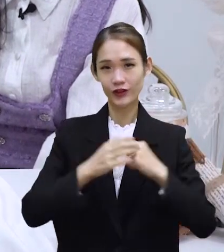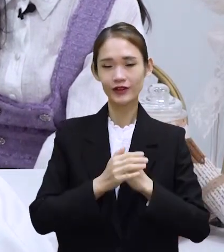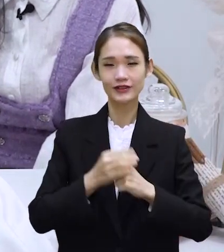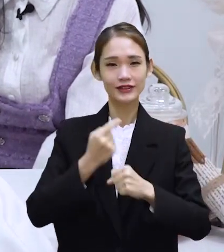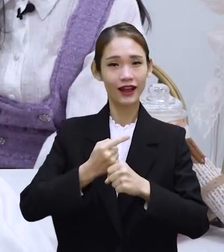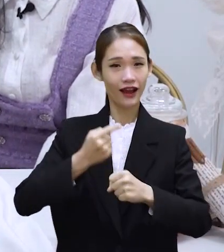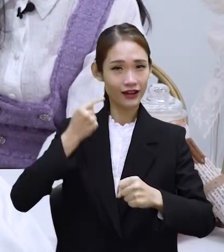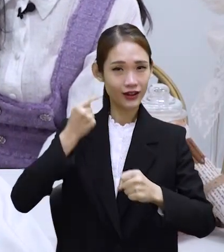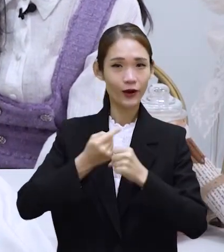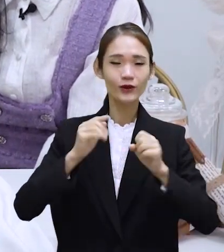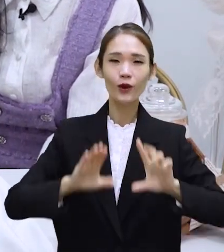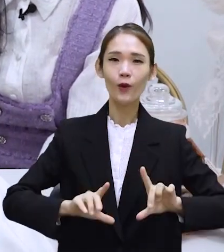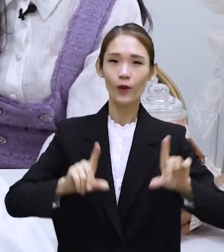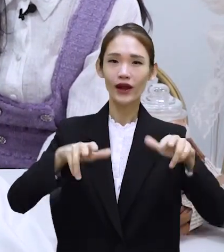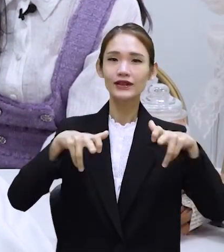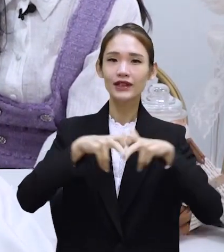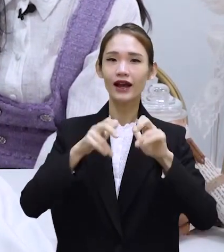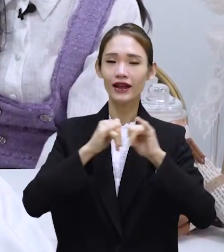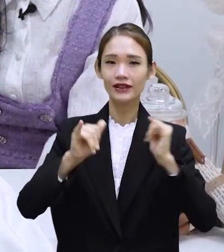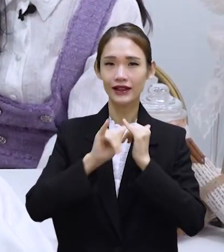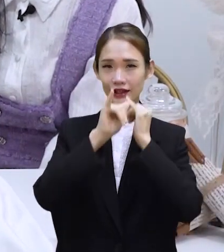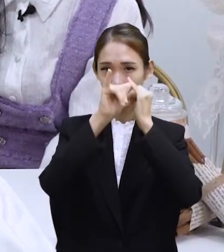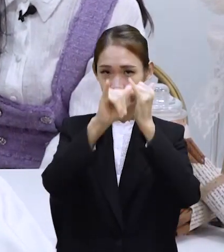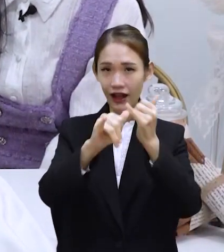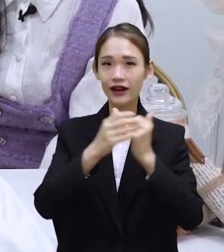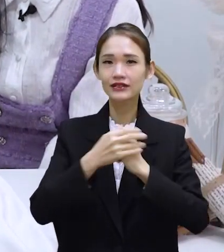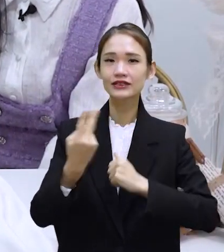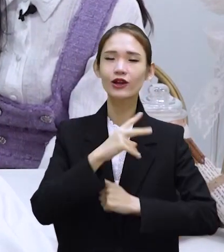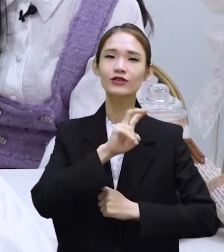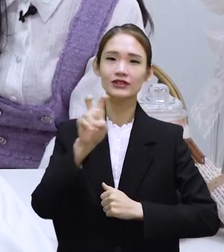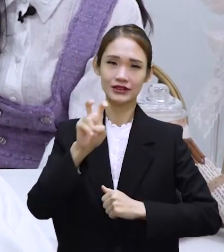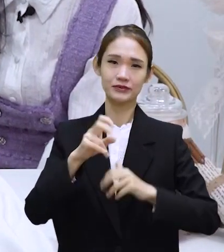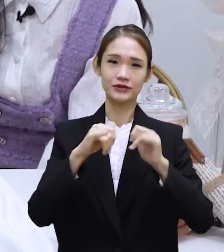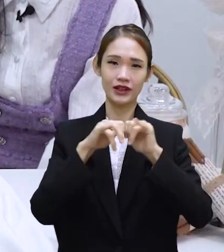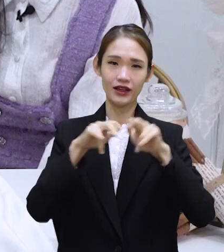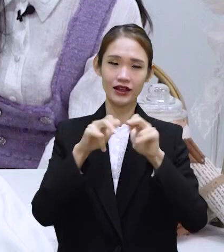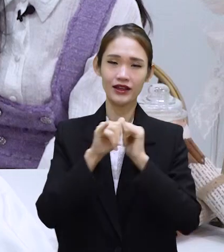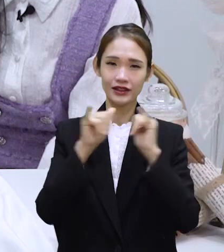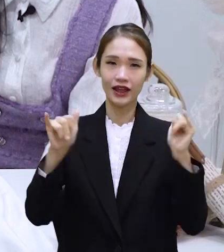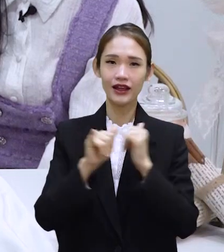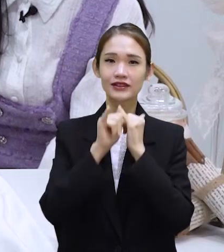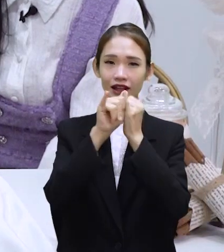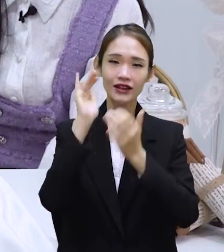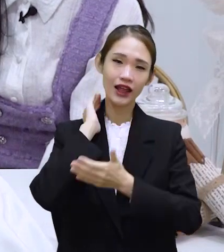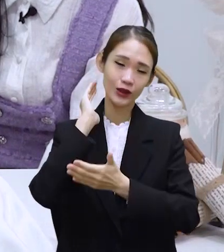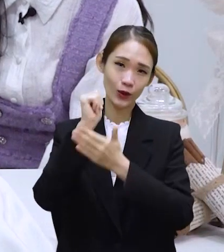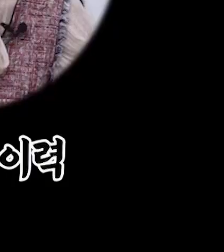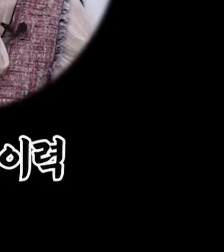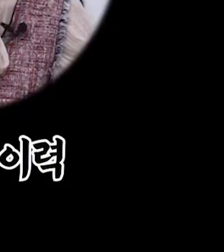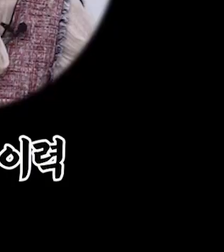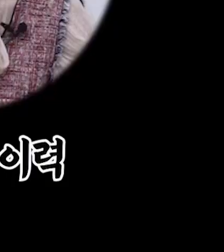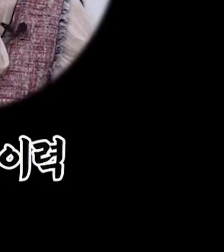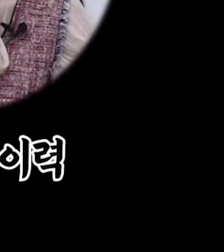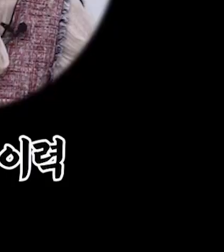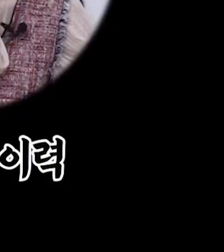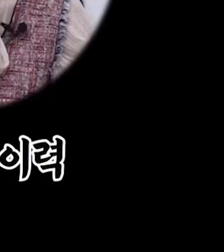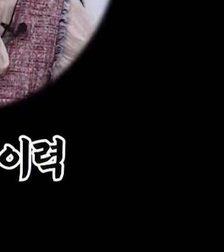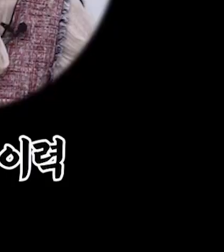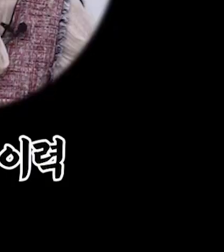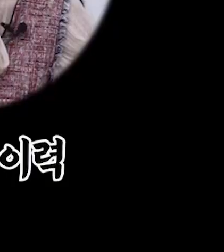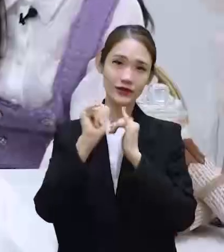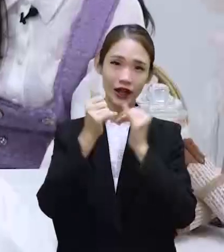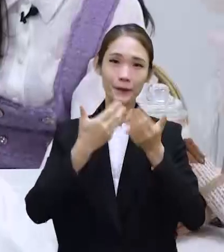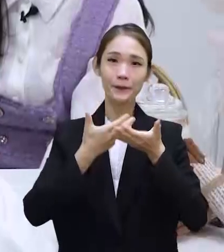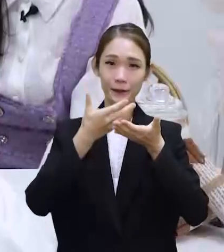인데 작년에 올해 장애인 4 2020 올해 장애인 상 대통령상을 수상 을 하시고 저희 이제